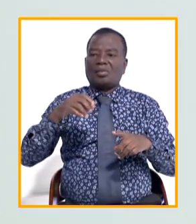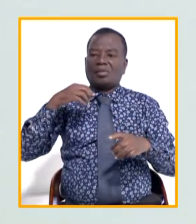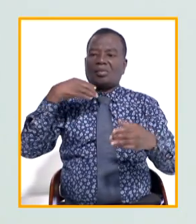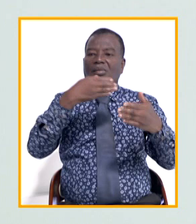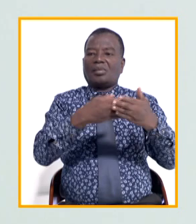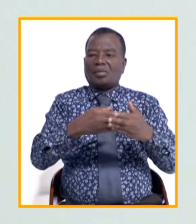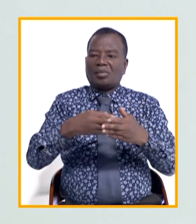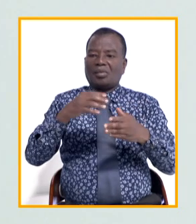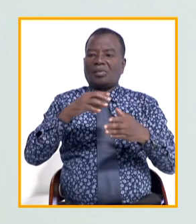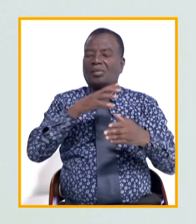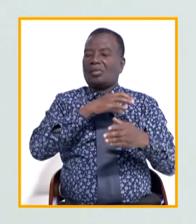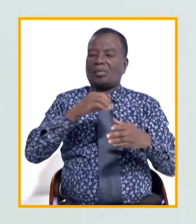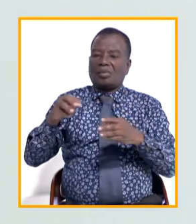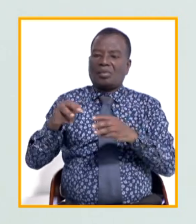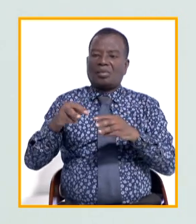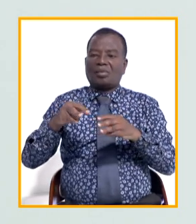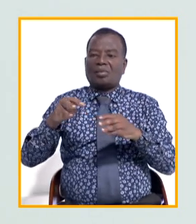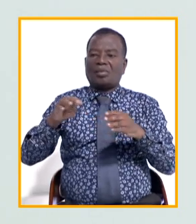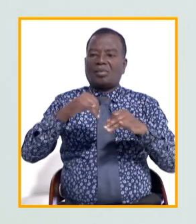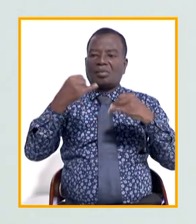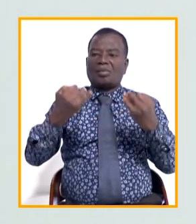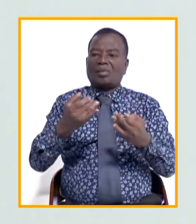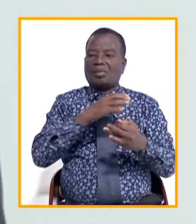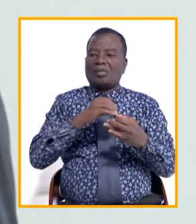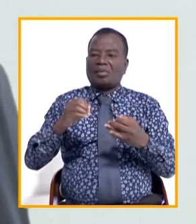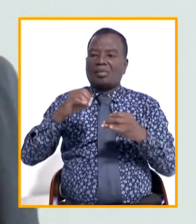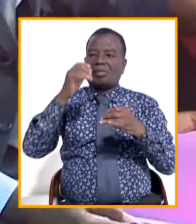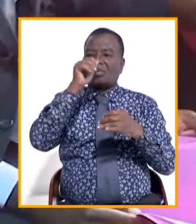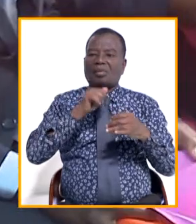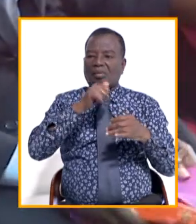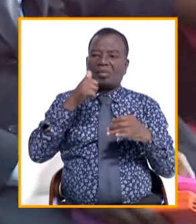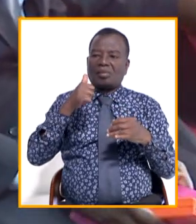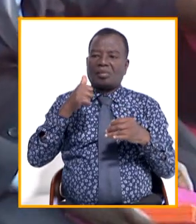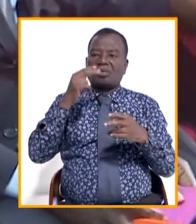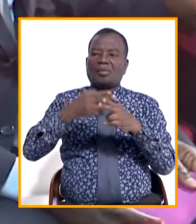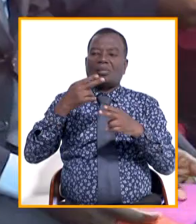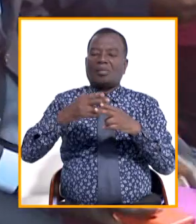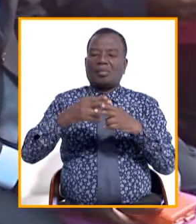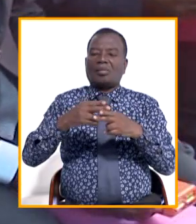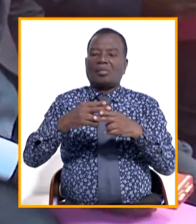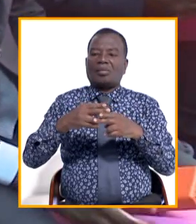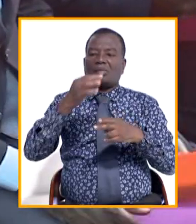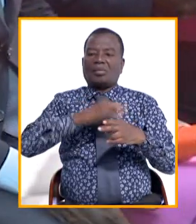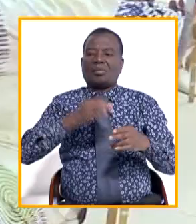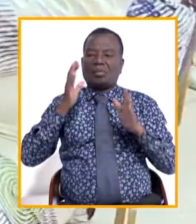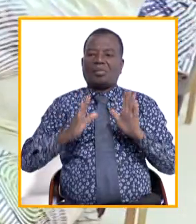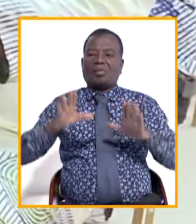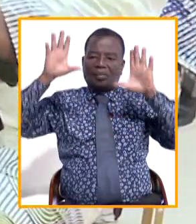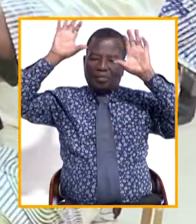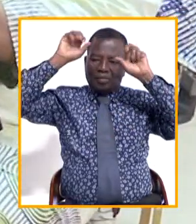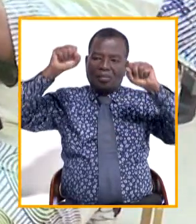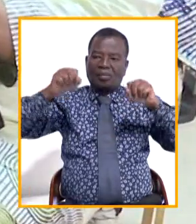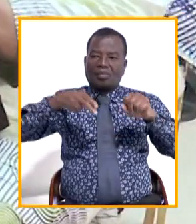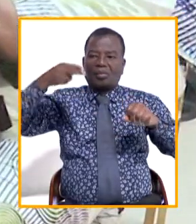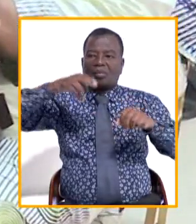accès aux antennes des médias de service public ainsi qu'à celles des médias privés. Au nom des récipiendaires, le président de la